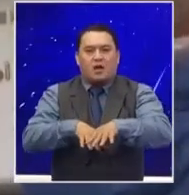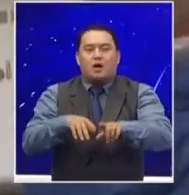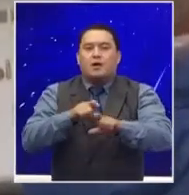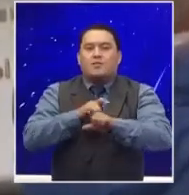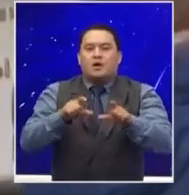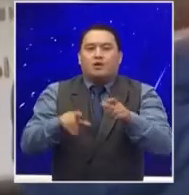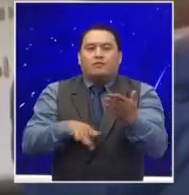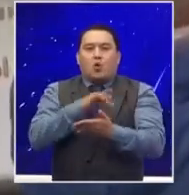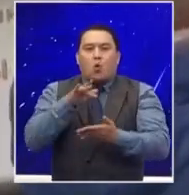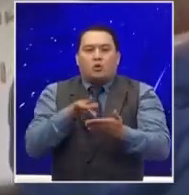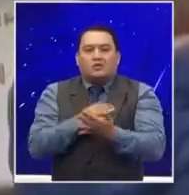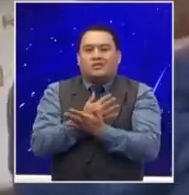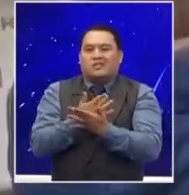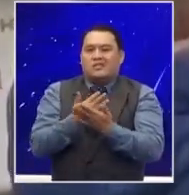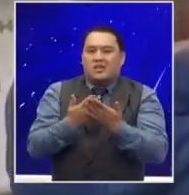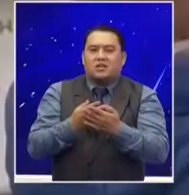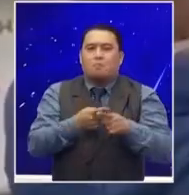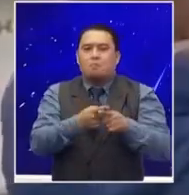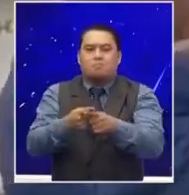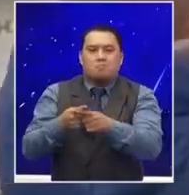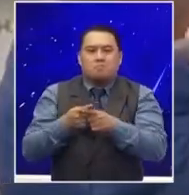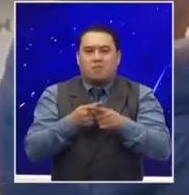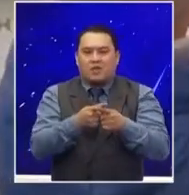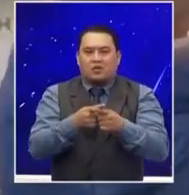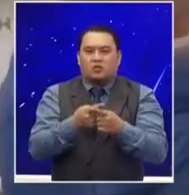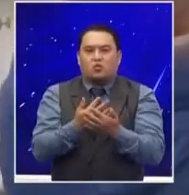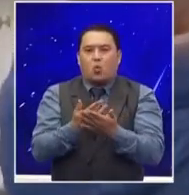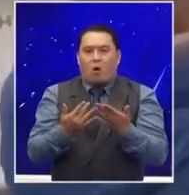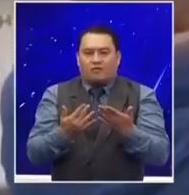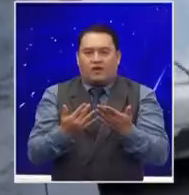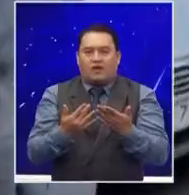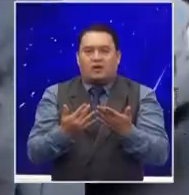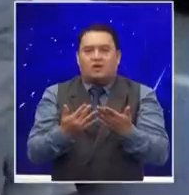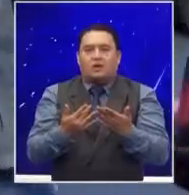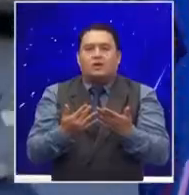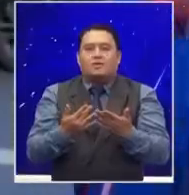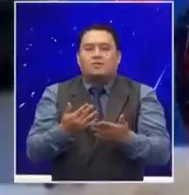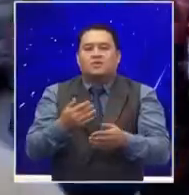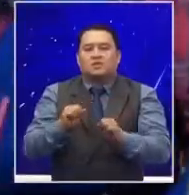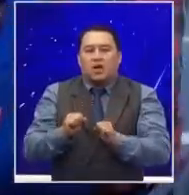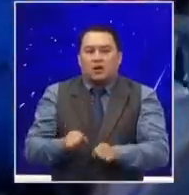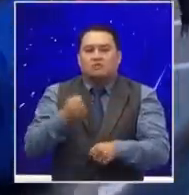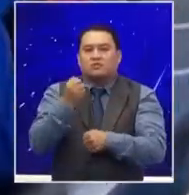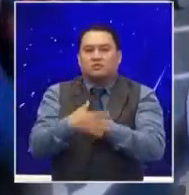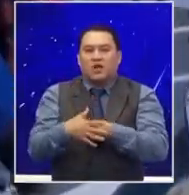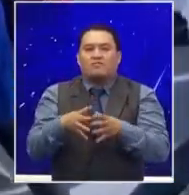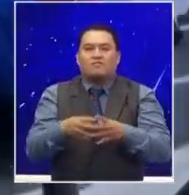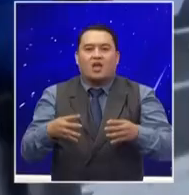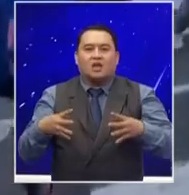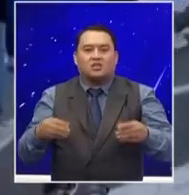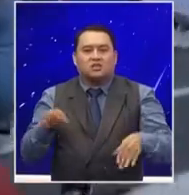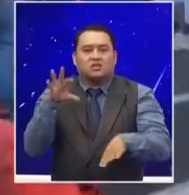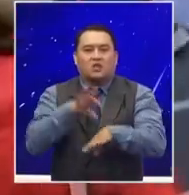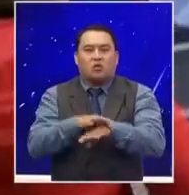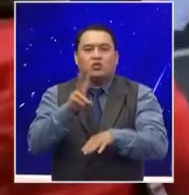которые прошли в Бресте, Гродно, Витебске, Минске и других городах. По данным правозащитного центра «Весна», задержаны